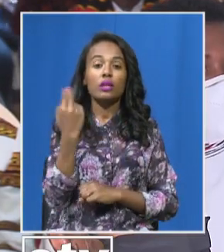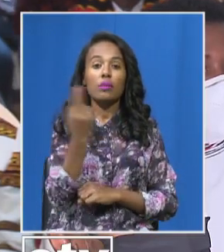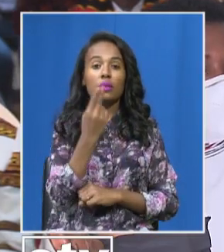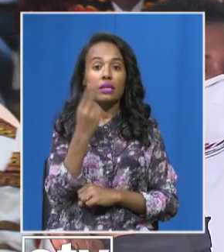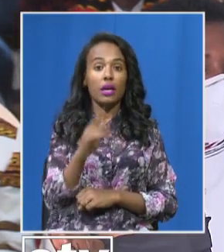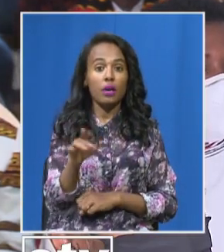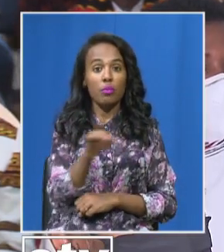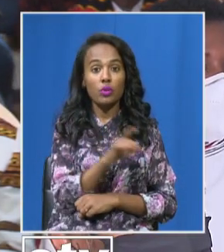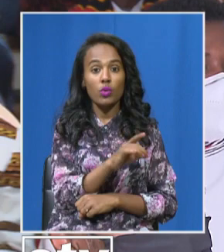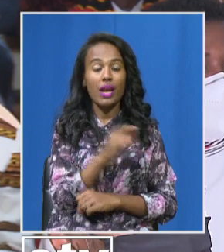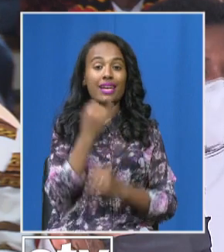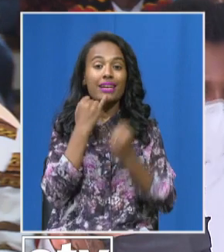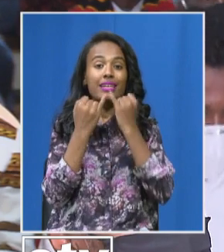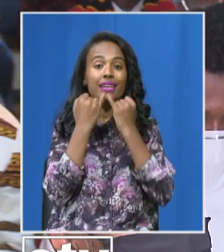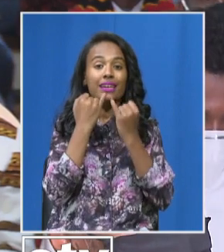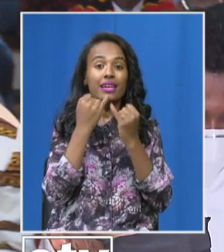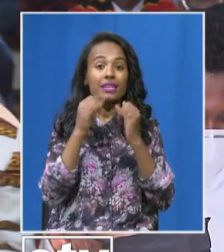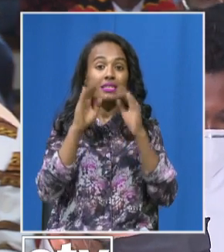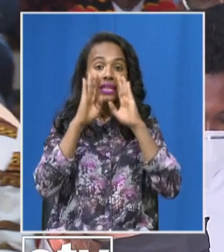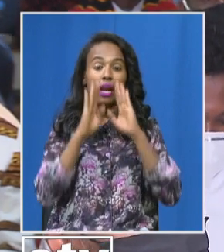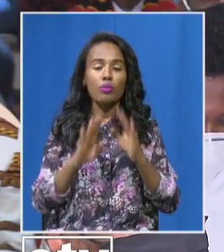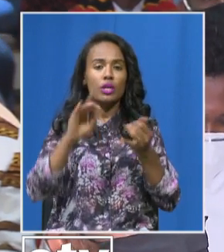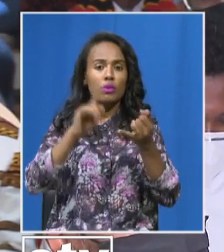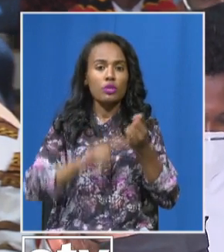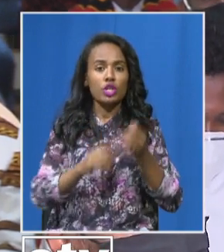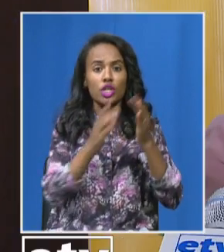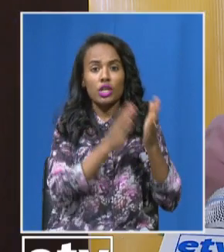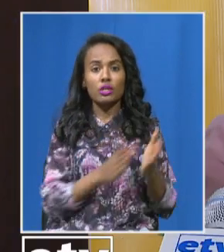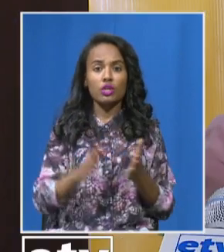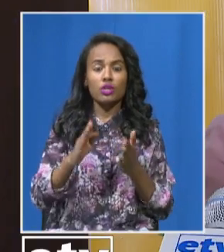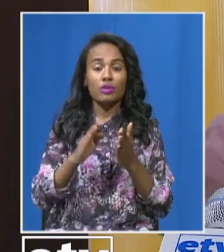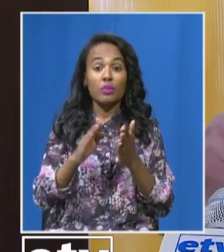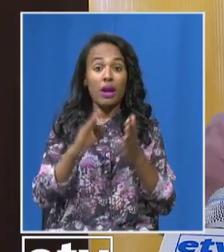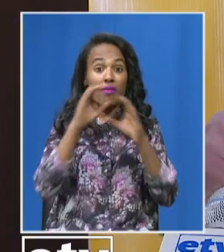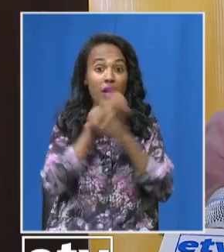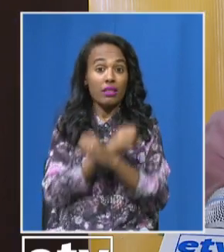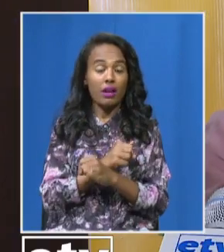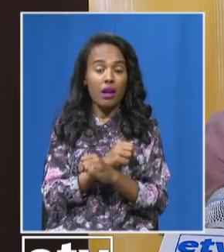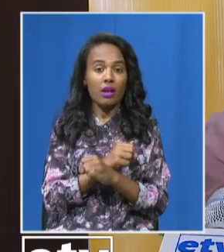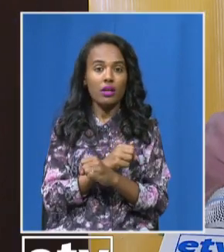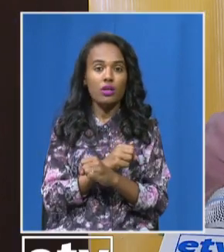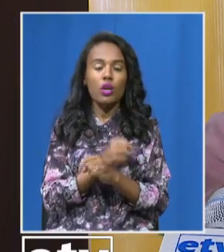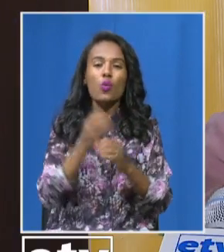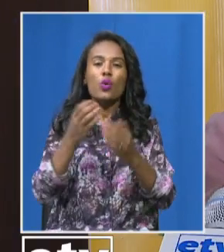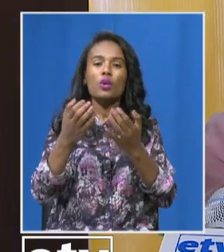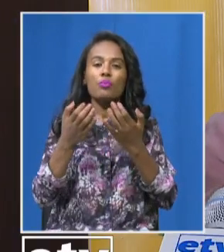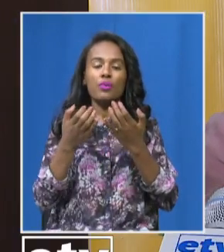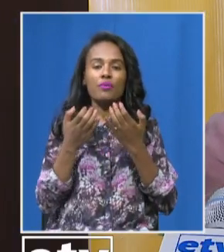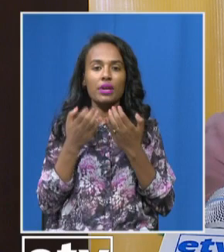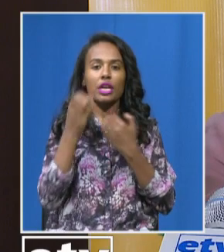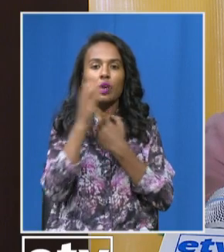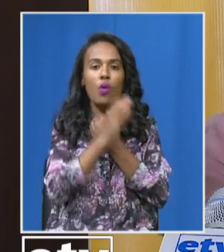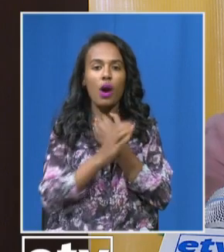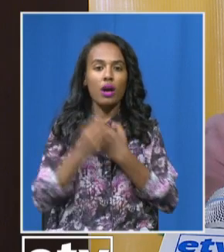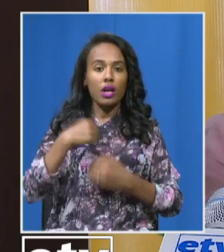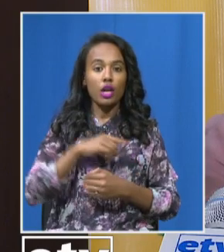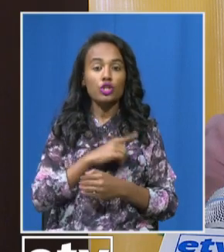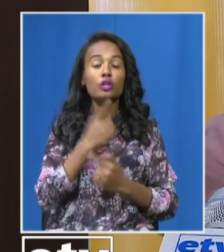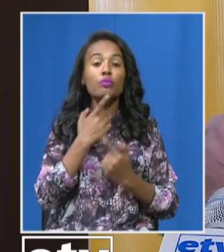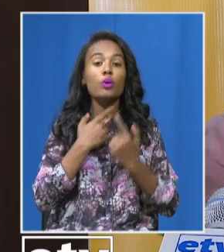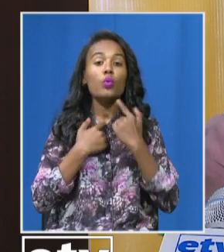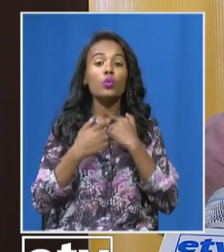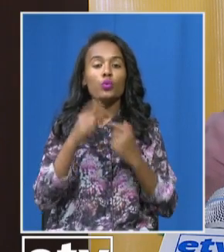የምንጠቀምበት ይሆናል። የርቀ ሰላም ኮሚሽኑን የመጨረሻ የዝግጅት ምዕራፍም አጠናቀን ወደሚፈለገው ሀገራችን